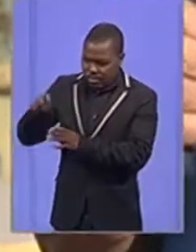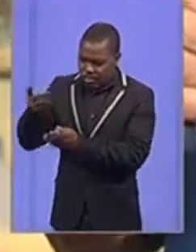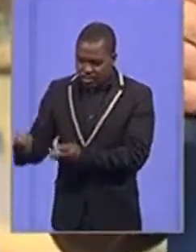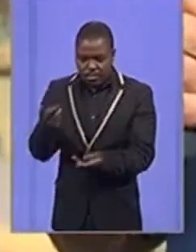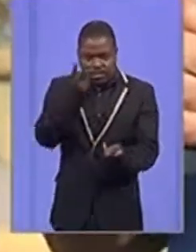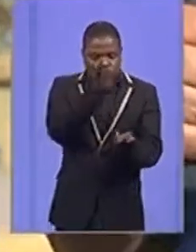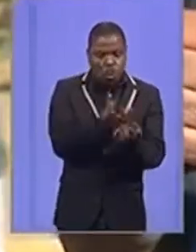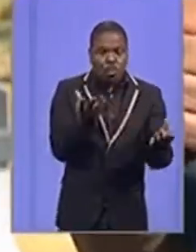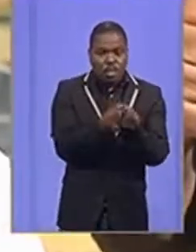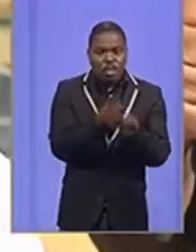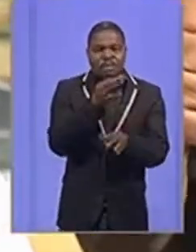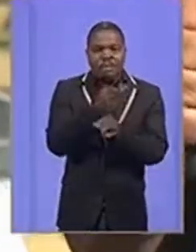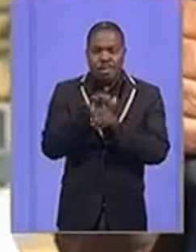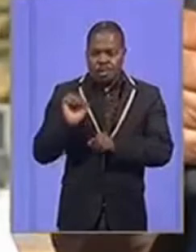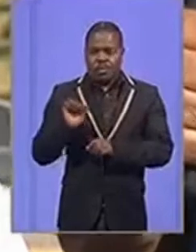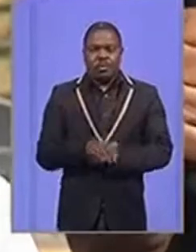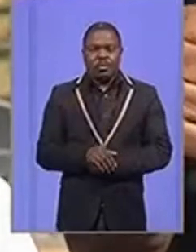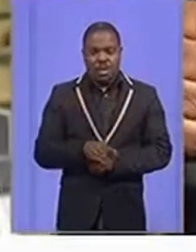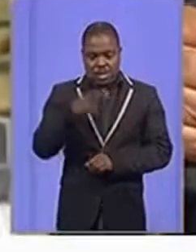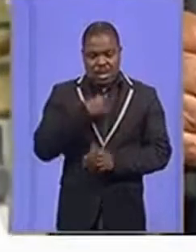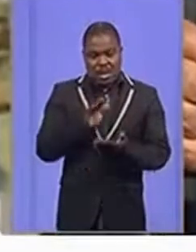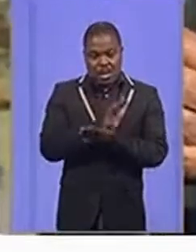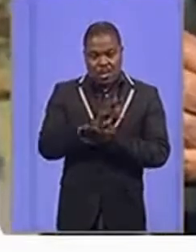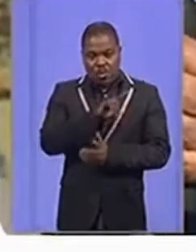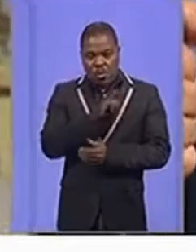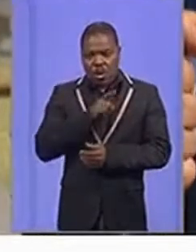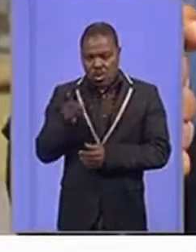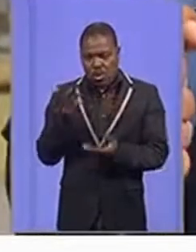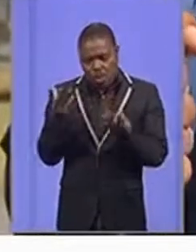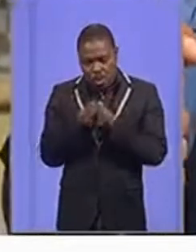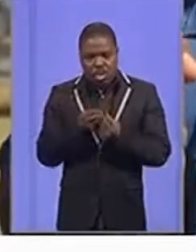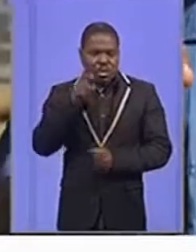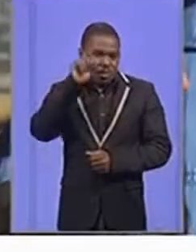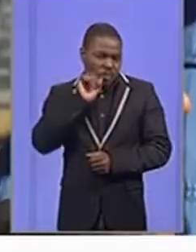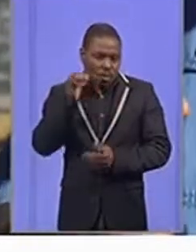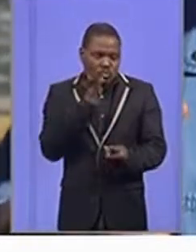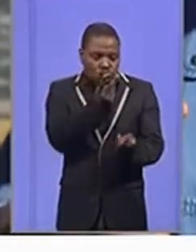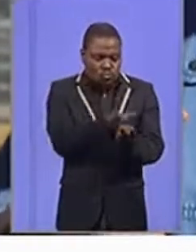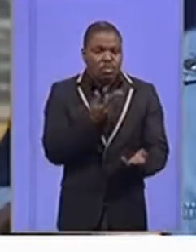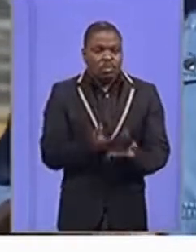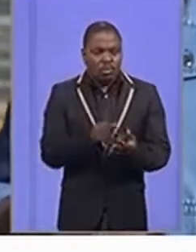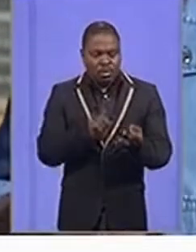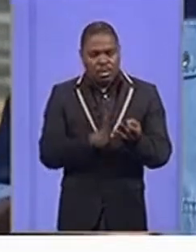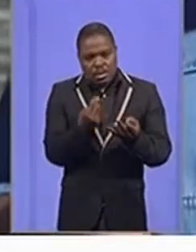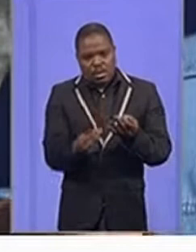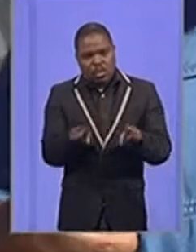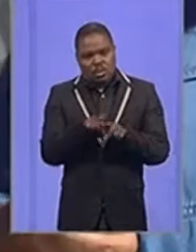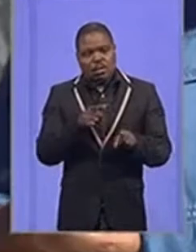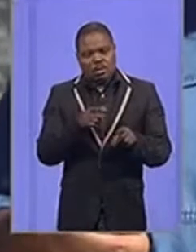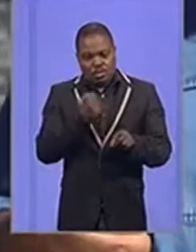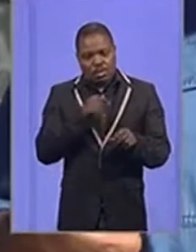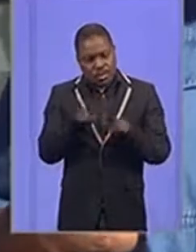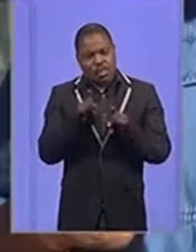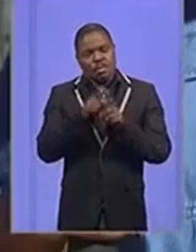ke thabetseng ke gore Moffat ba ilo mo robatsa ka kgotso le ntatemogolo wa gagwe ene le nna ngwana ka a kgona go robala ka kgotso le nna